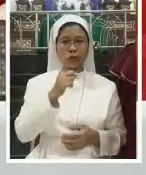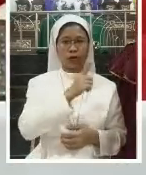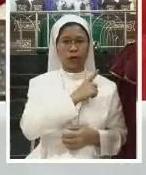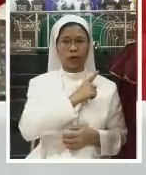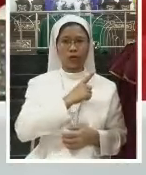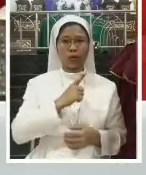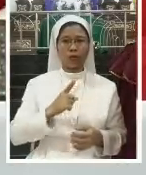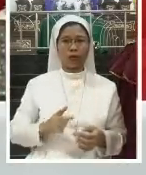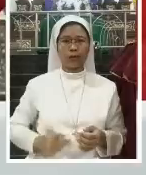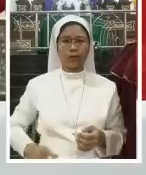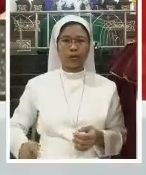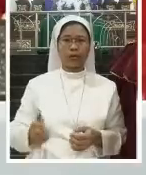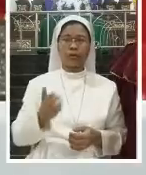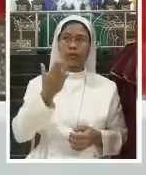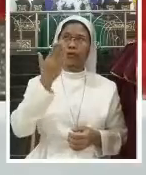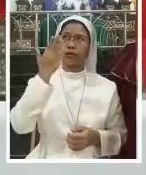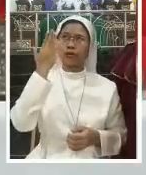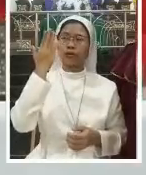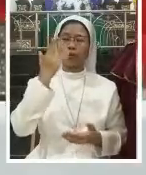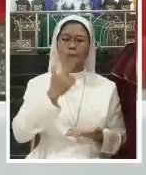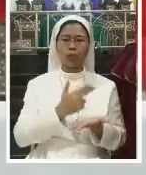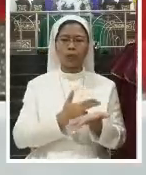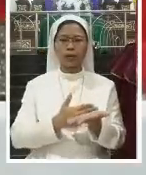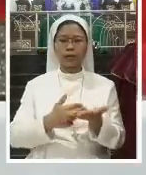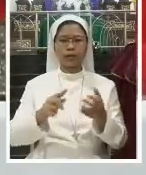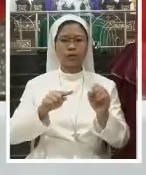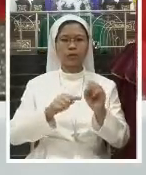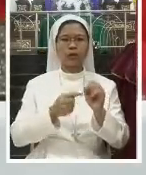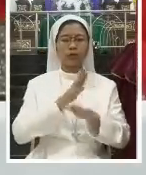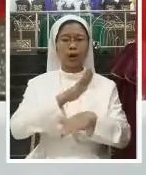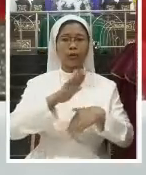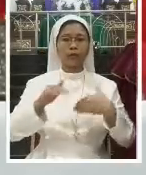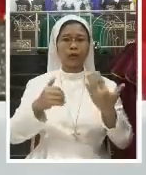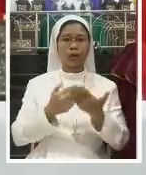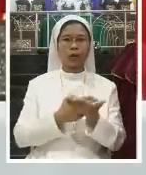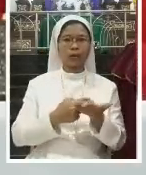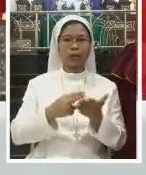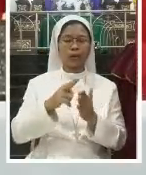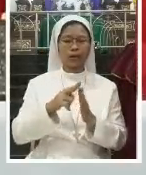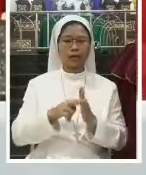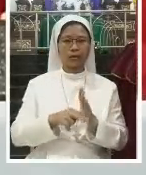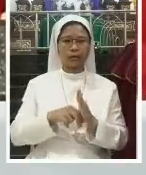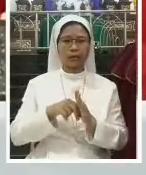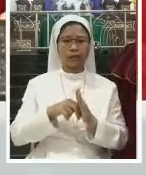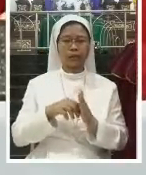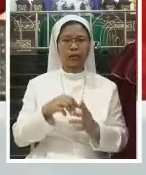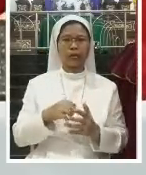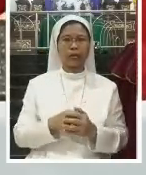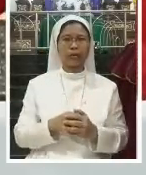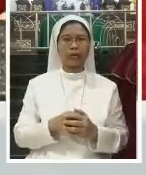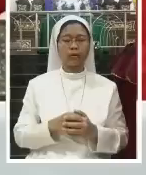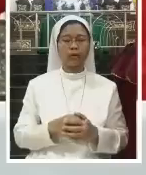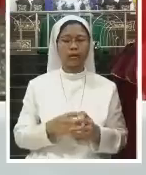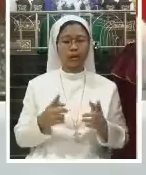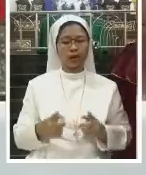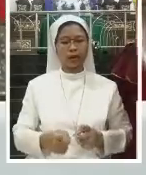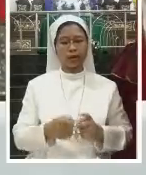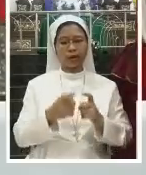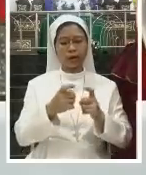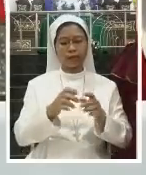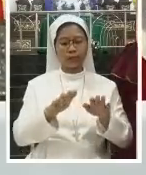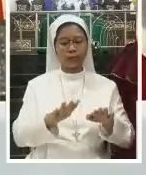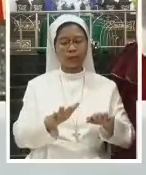Kagurangan ikanagadang banal, burabod din gabos na kabanalan. Kaya ining mga